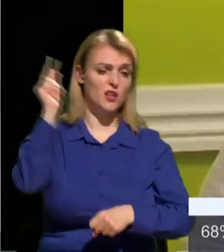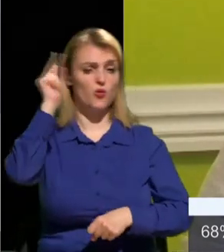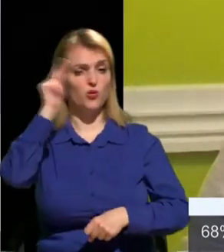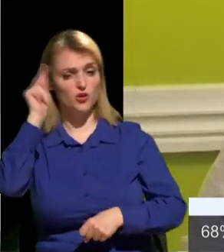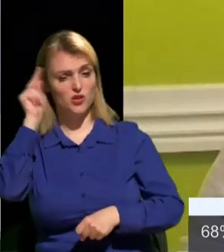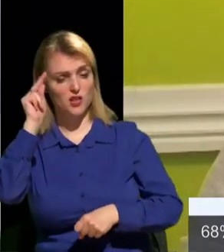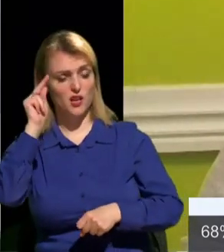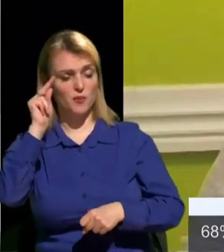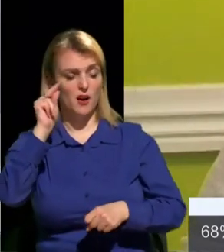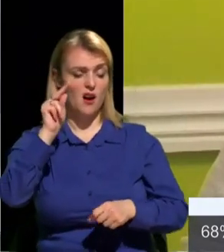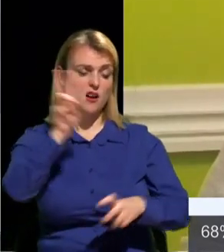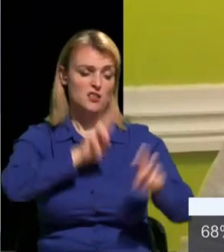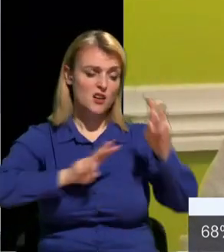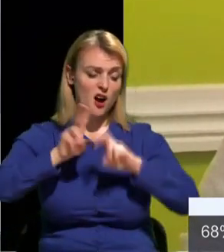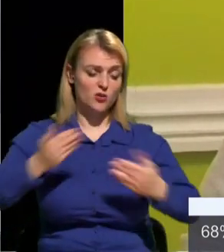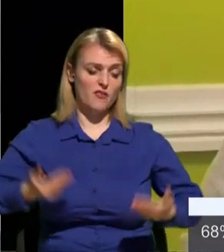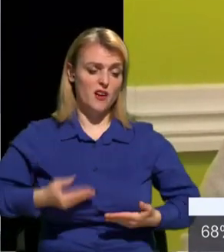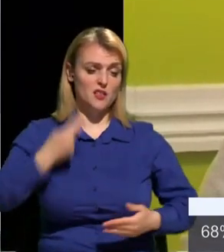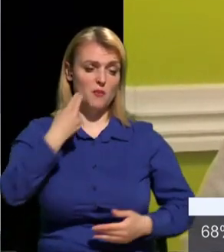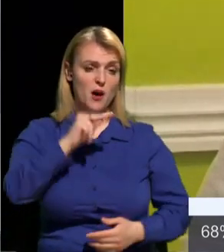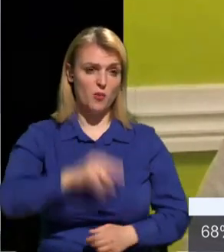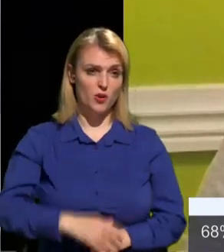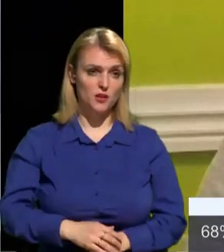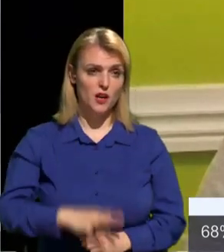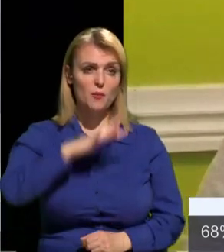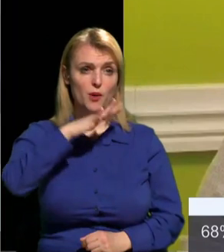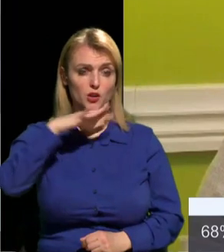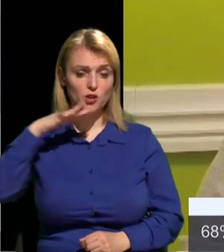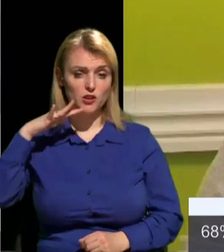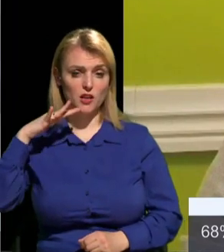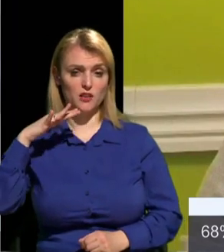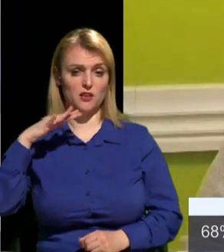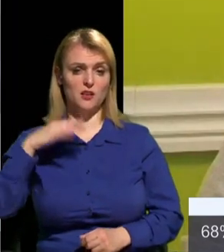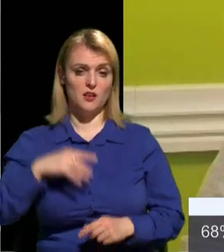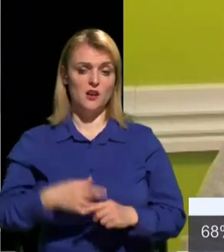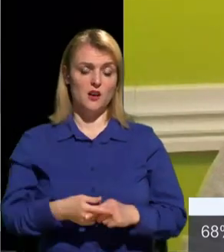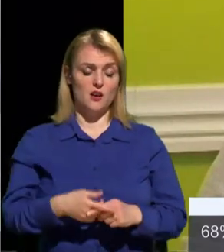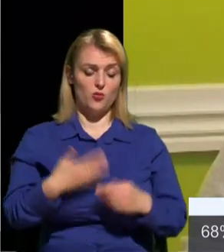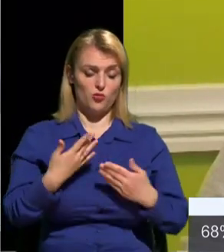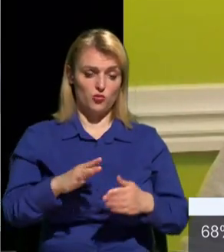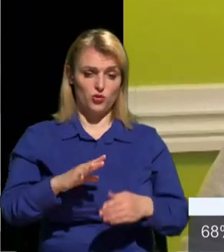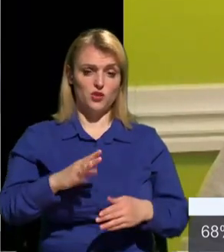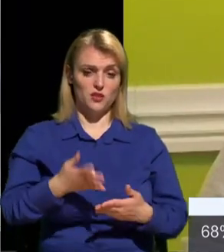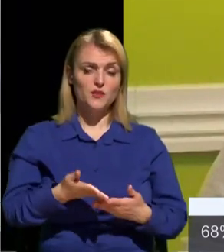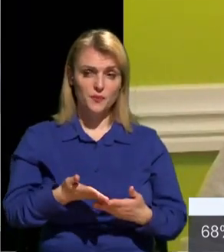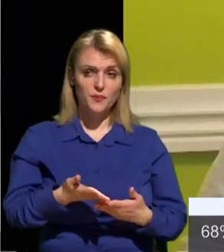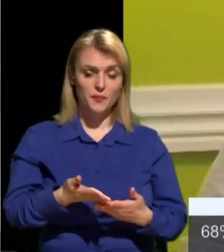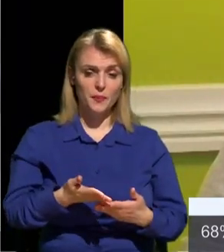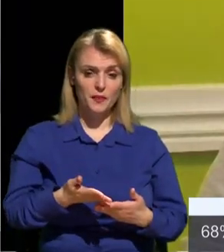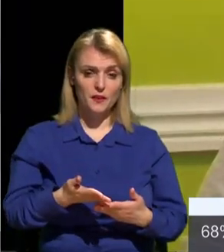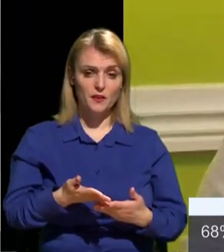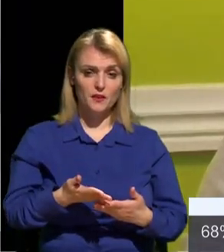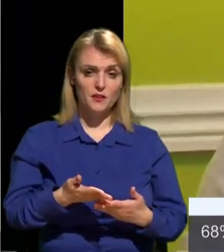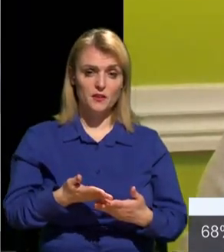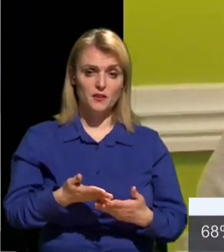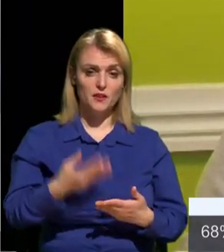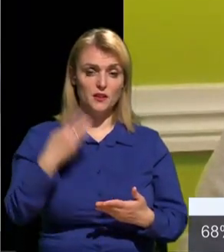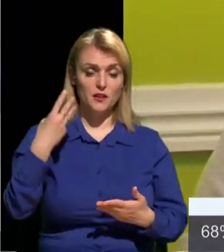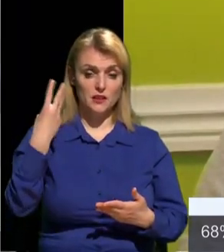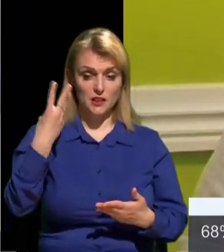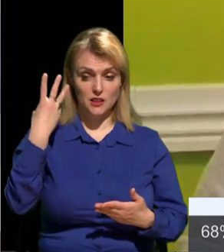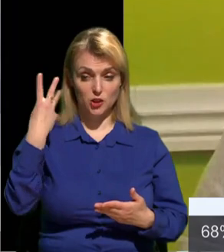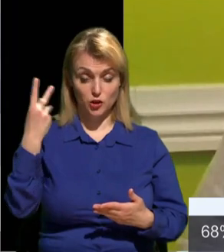s-au dus să-și caută o viață mai bună. Majoritatea, noi deja 4 de ani la rând, Institutul face cercetare și undeva în jur de